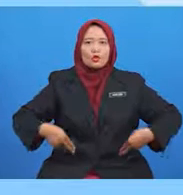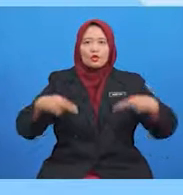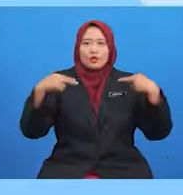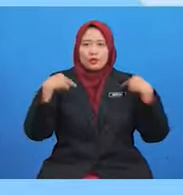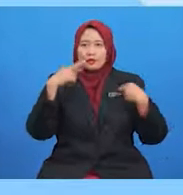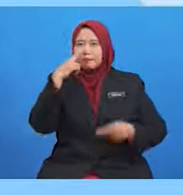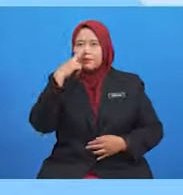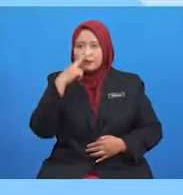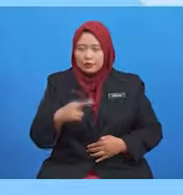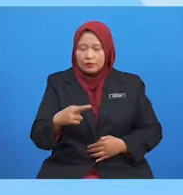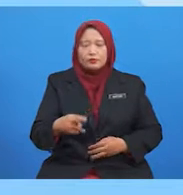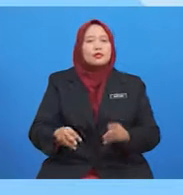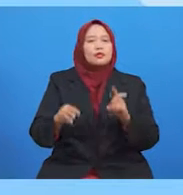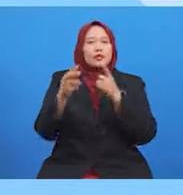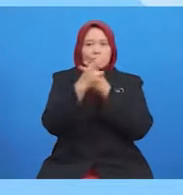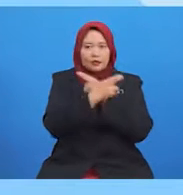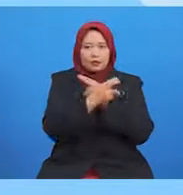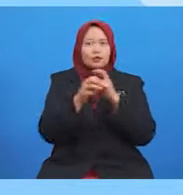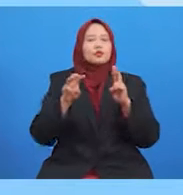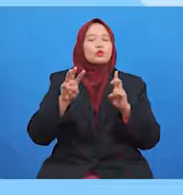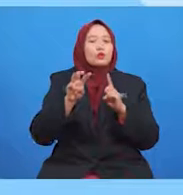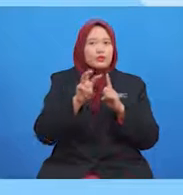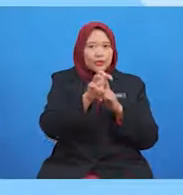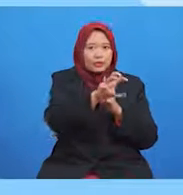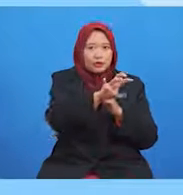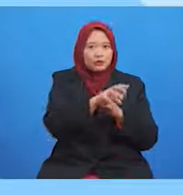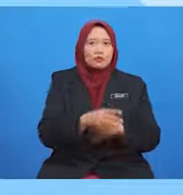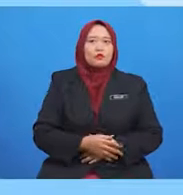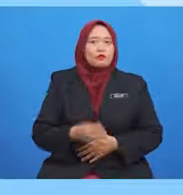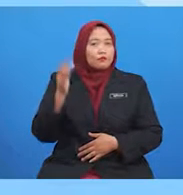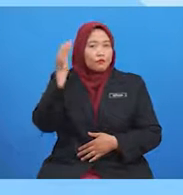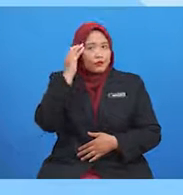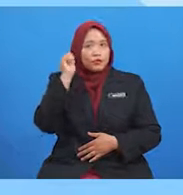Ketiga, memahami atom dan nukleus.